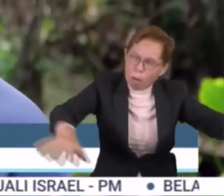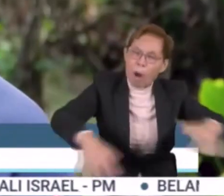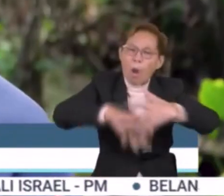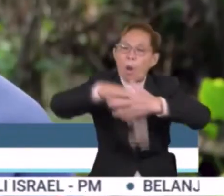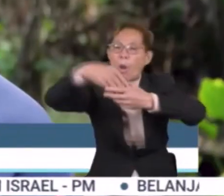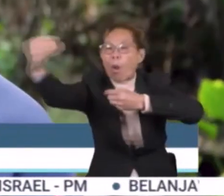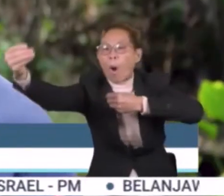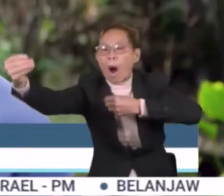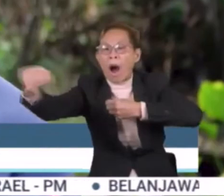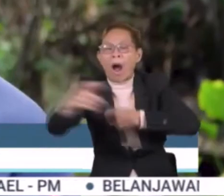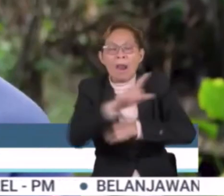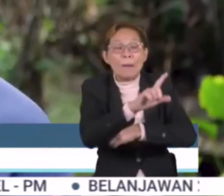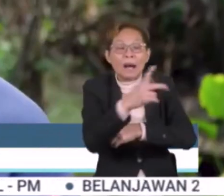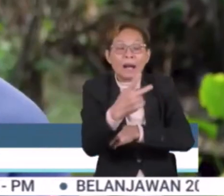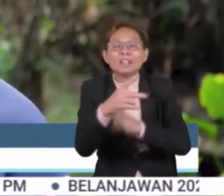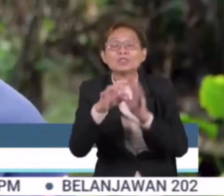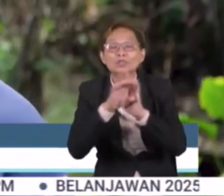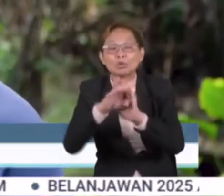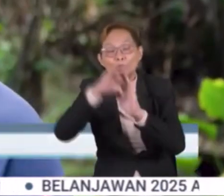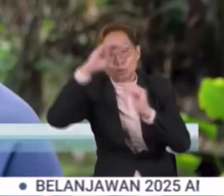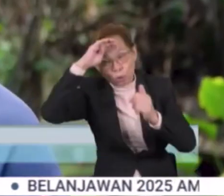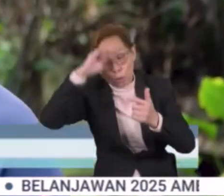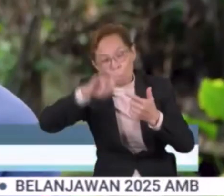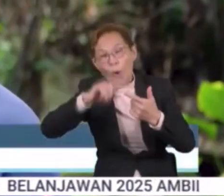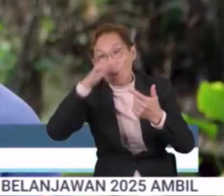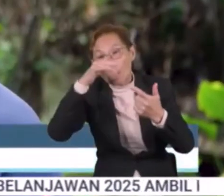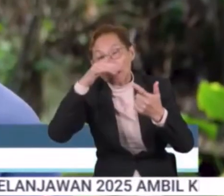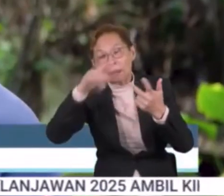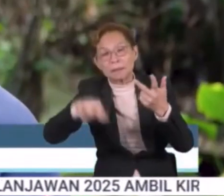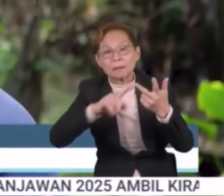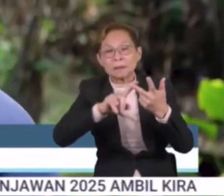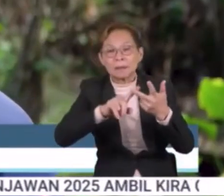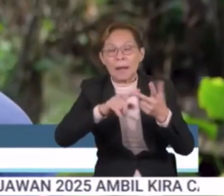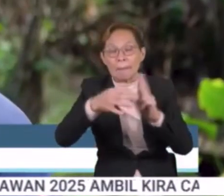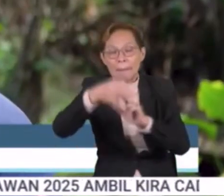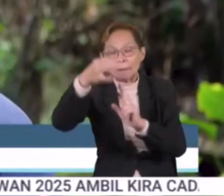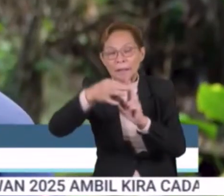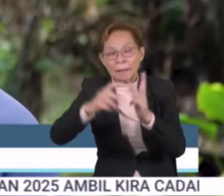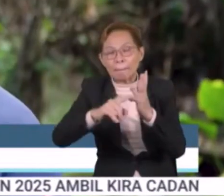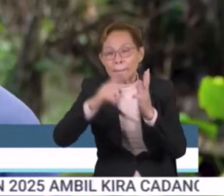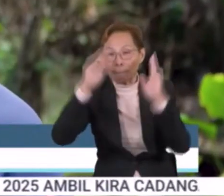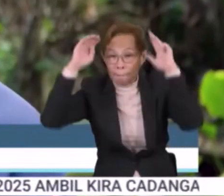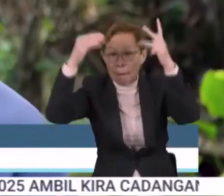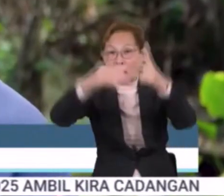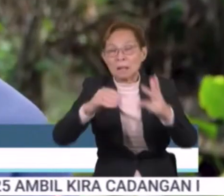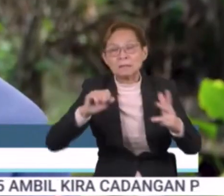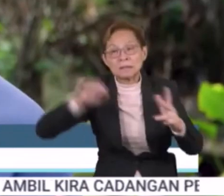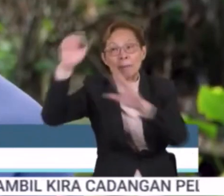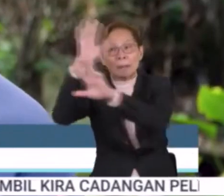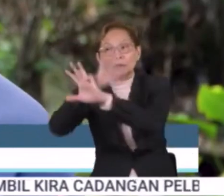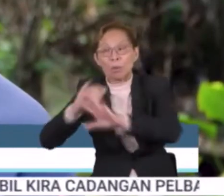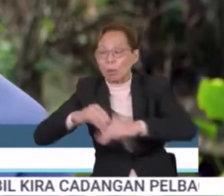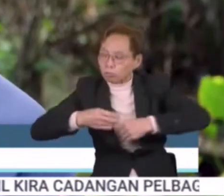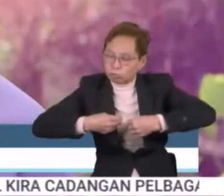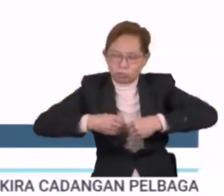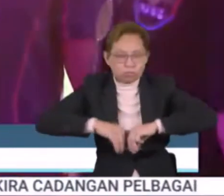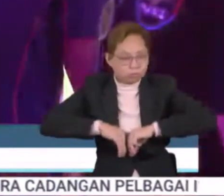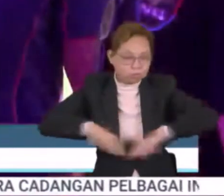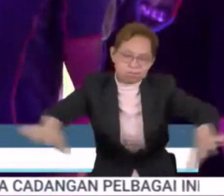luar Lembah Klang seperti Johor Melaka Penang Pahang Sabah dan